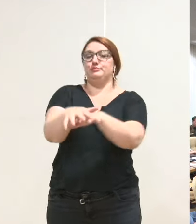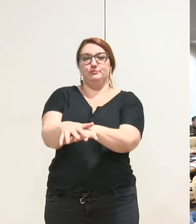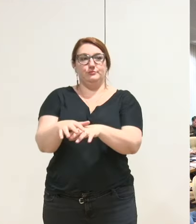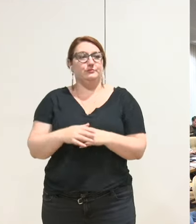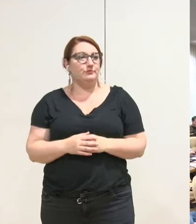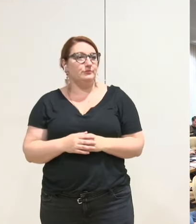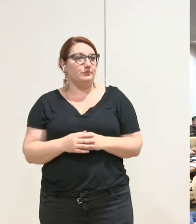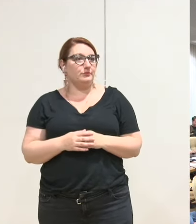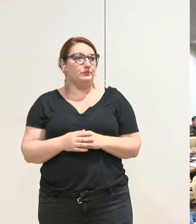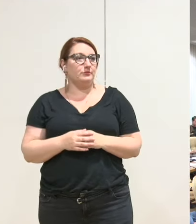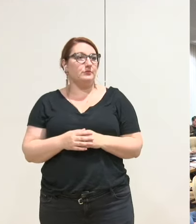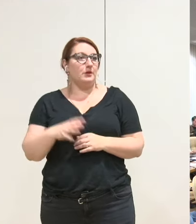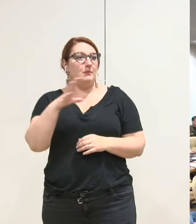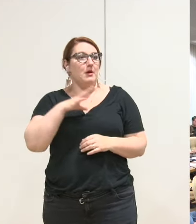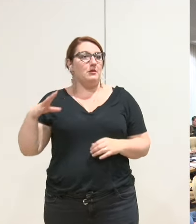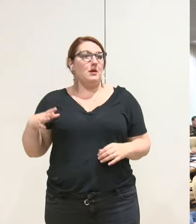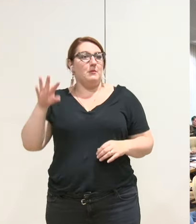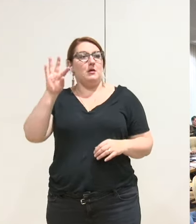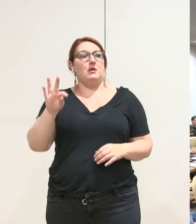territoriale madame